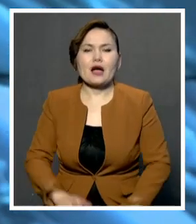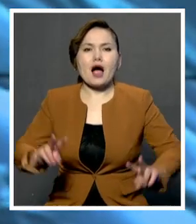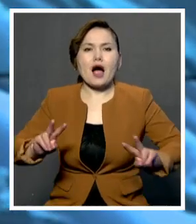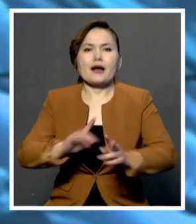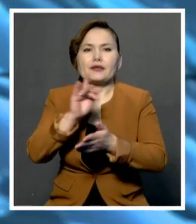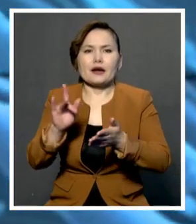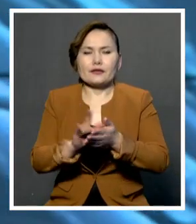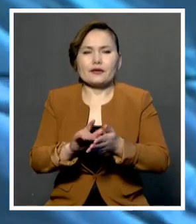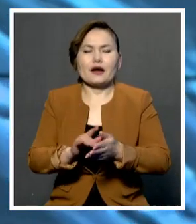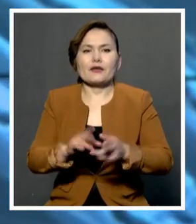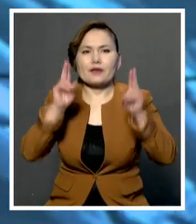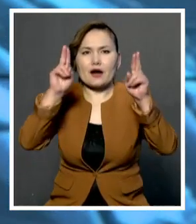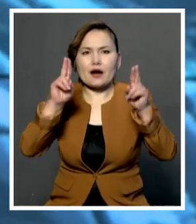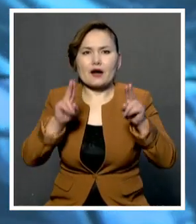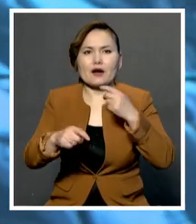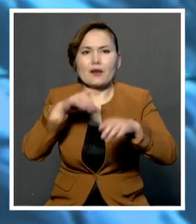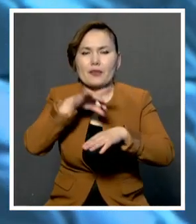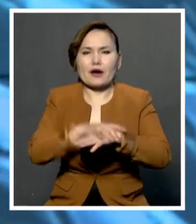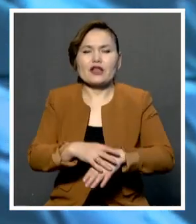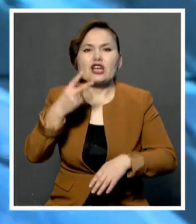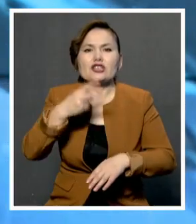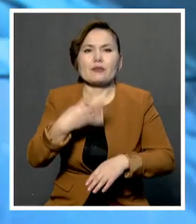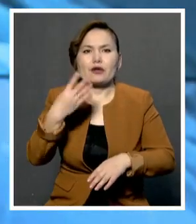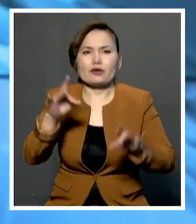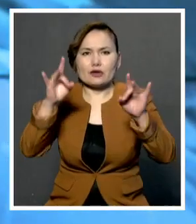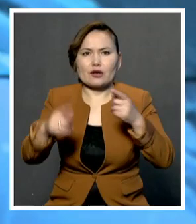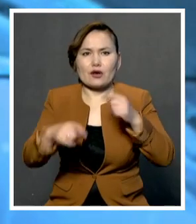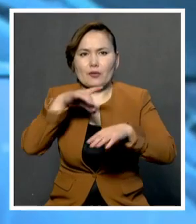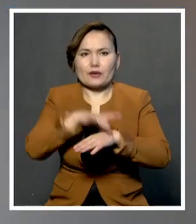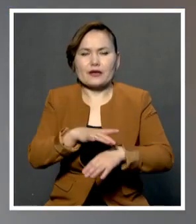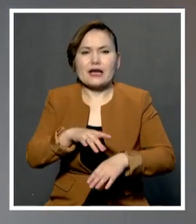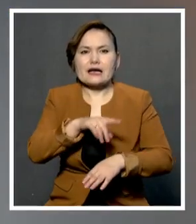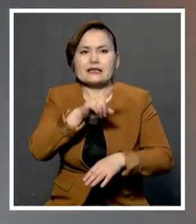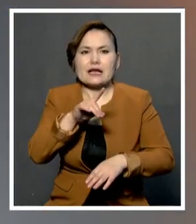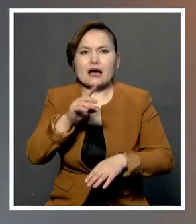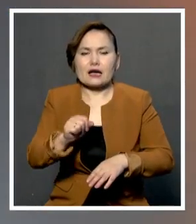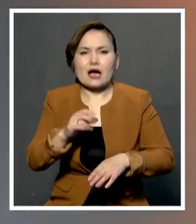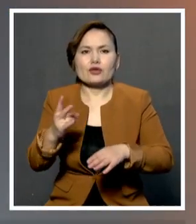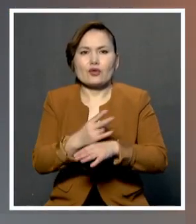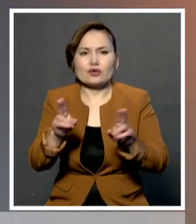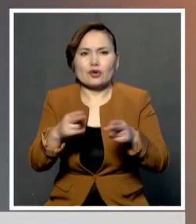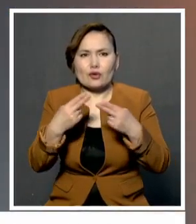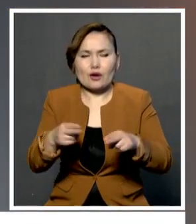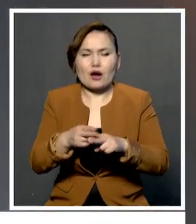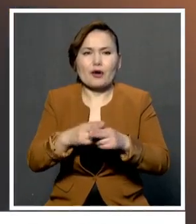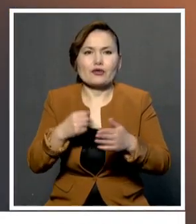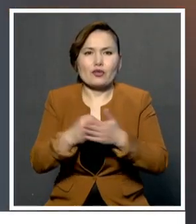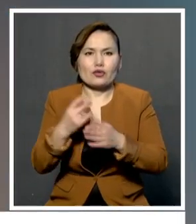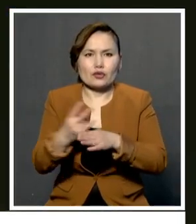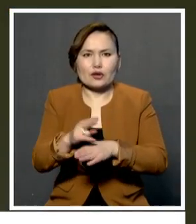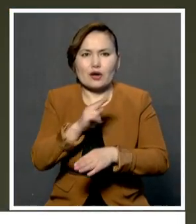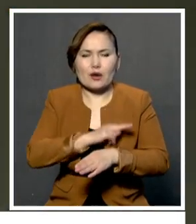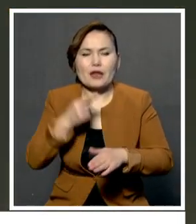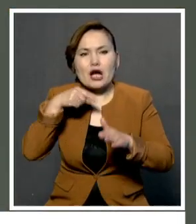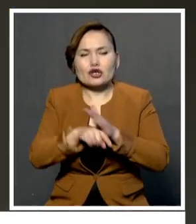Елордада карантин талаптарын бұзған 24 көңіл көтеру орталығы анықталды. Зара түнгі клубы сағат 23:45-те жұмыс істеп тұрған. Ішінде